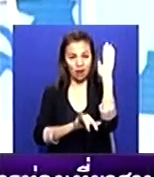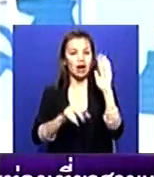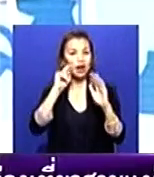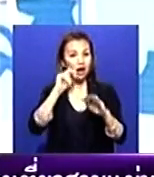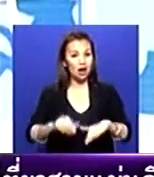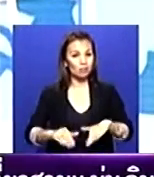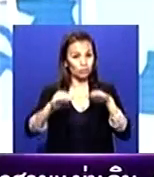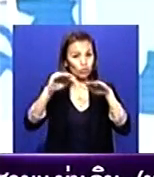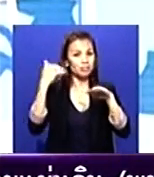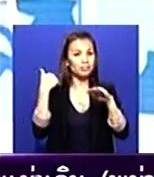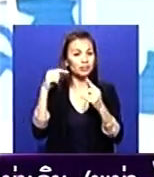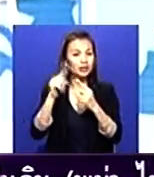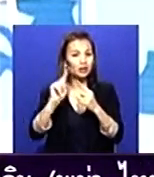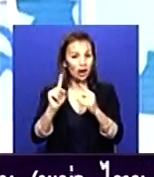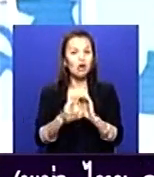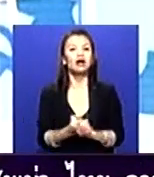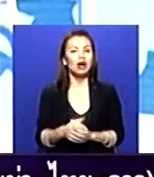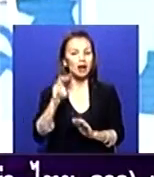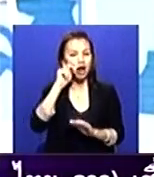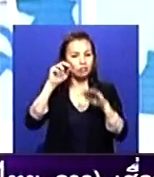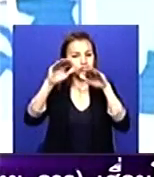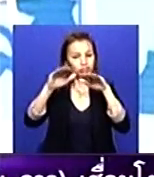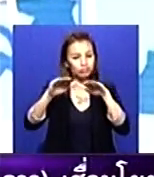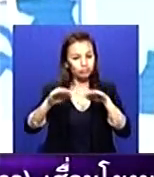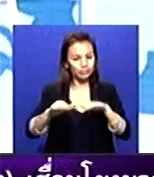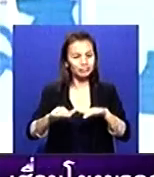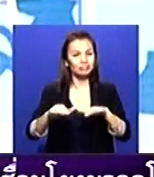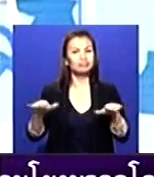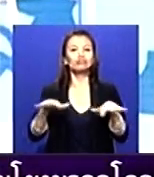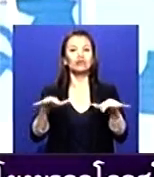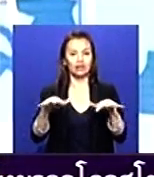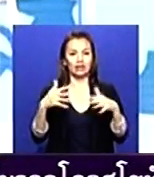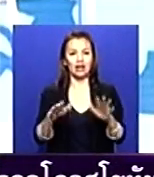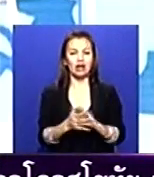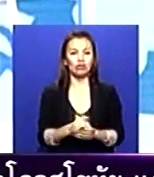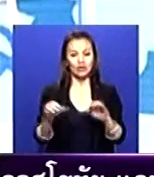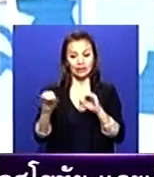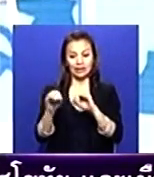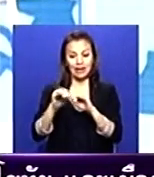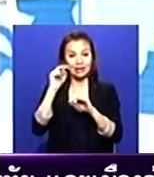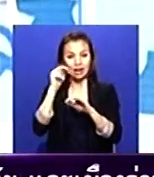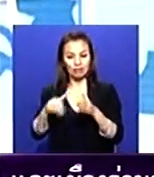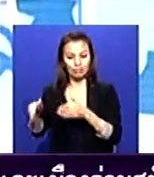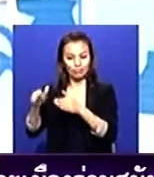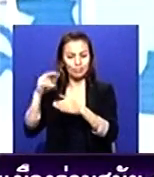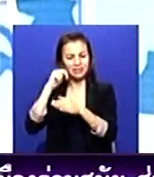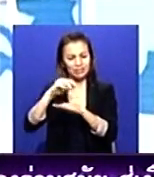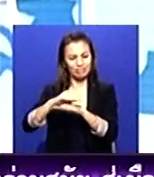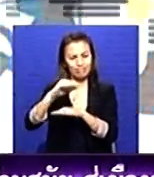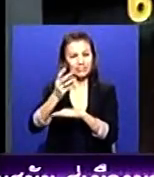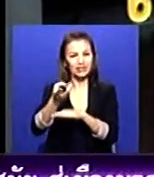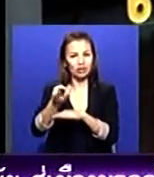างพื้นที่ระดับน้ำเริ่มลดลงจนเกิดเข้าสู่ภาวะปกติยกเว้นพื้นที่ที่อยู่ติดริมแม่น้ำที่ยังคงถูกน้ำท่วมขัง